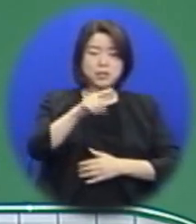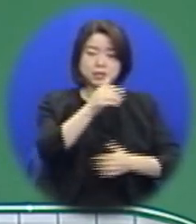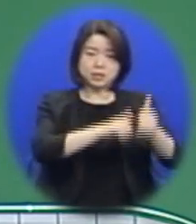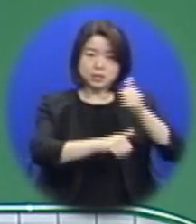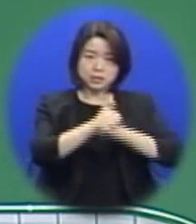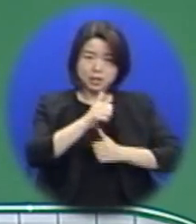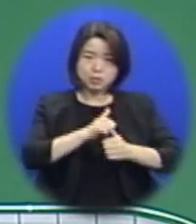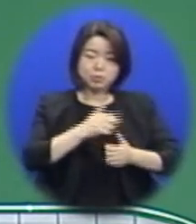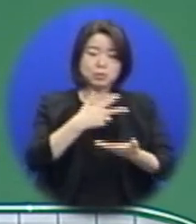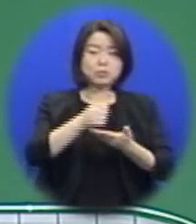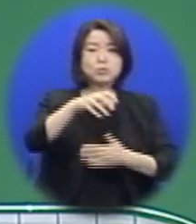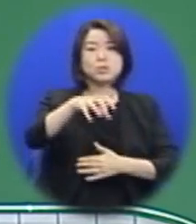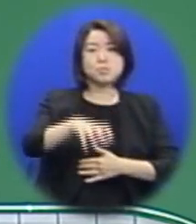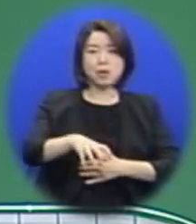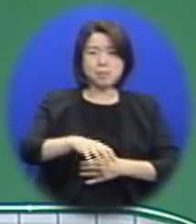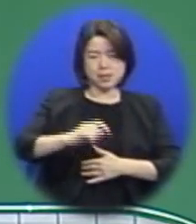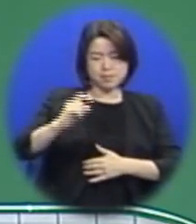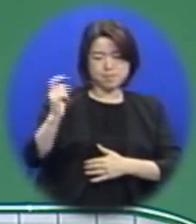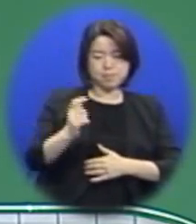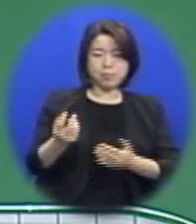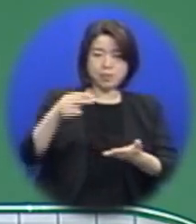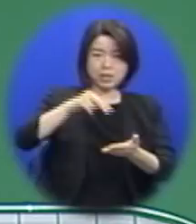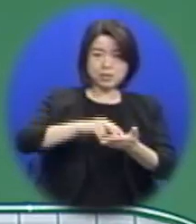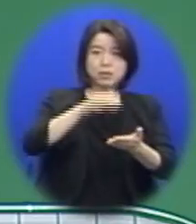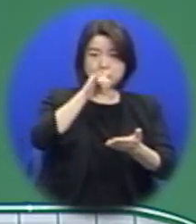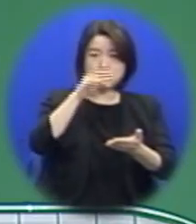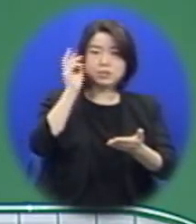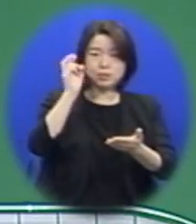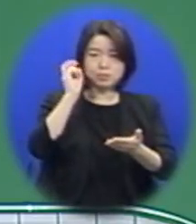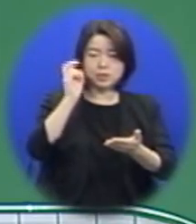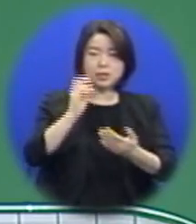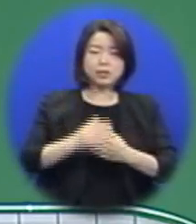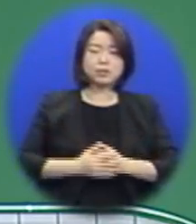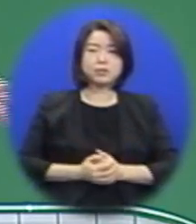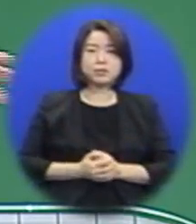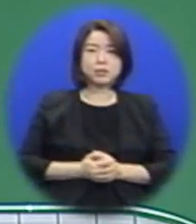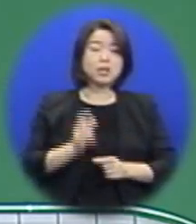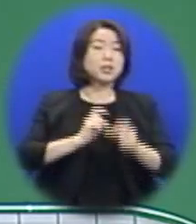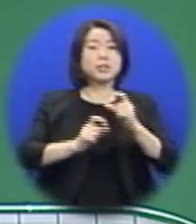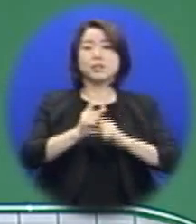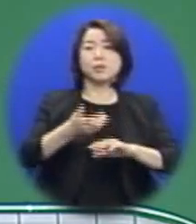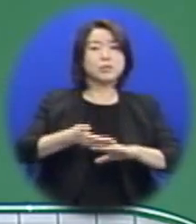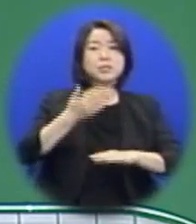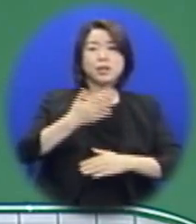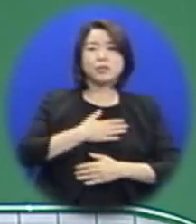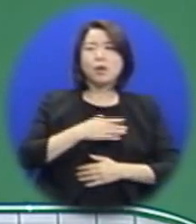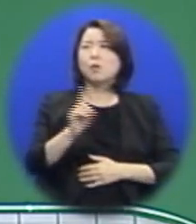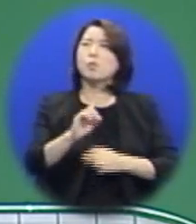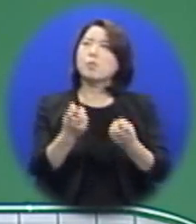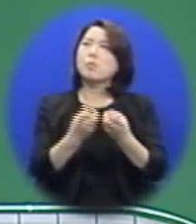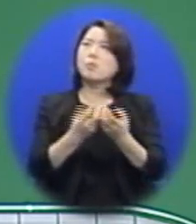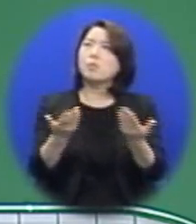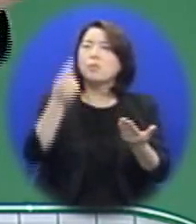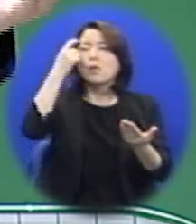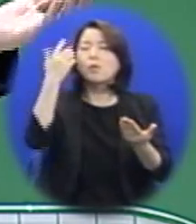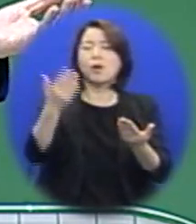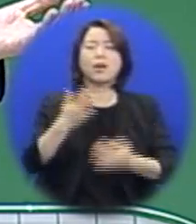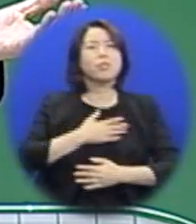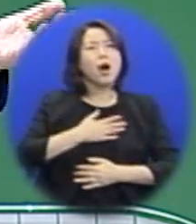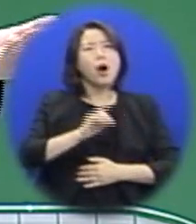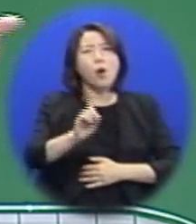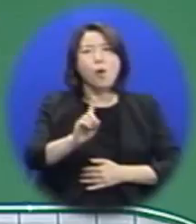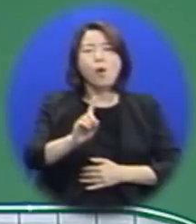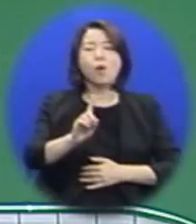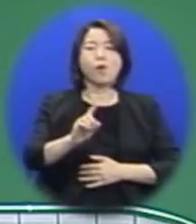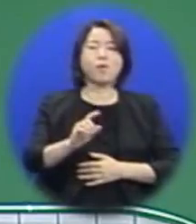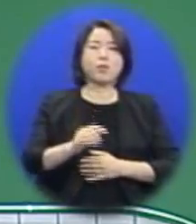자손도 주님 앞에 굳건하게 서 있을 겁니다. 더 이상 나는 어떻게 합니까? 하나님 나는 어떻게